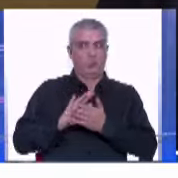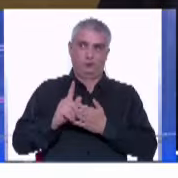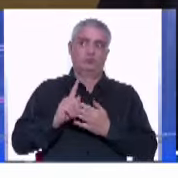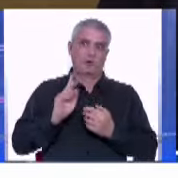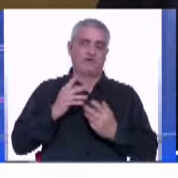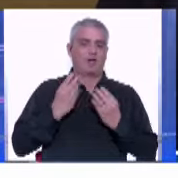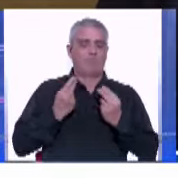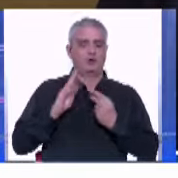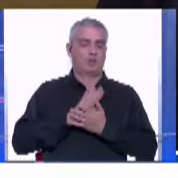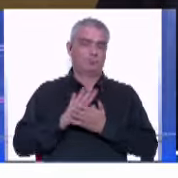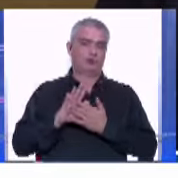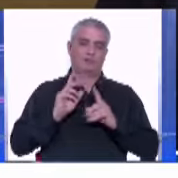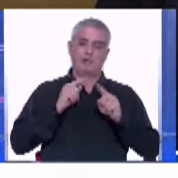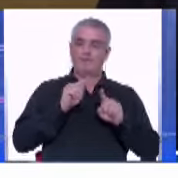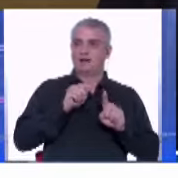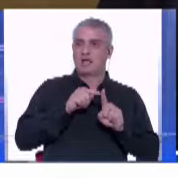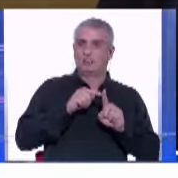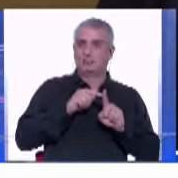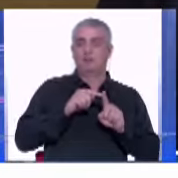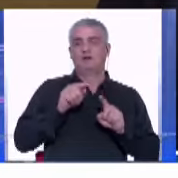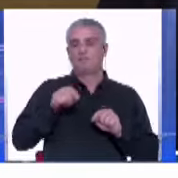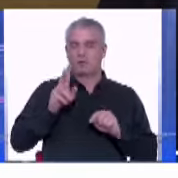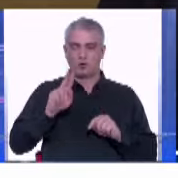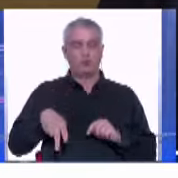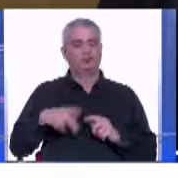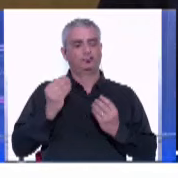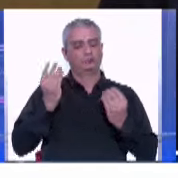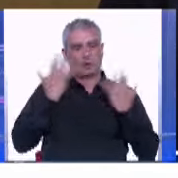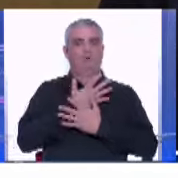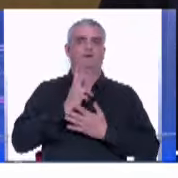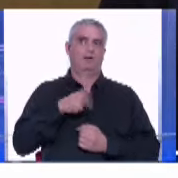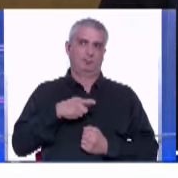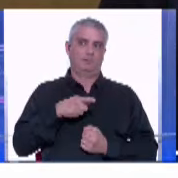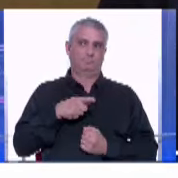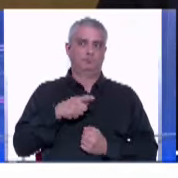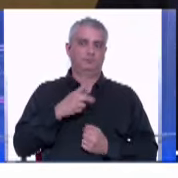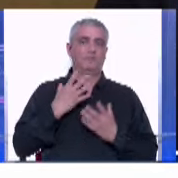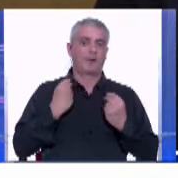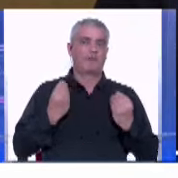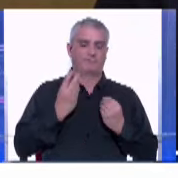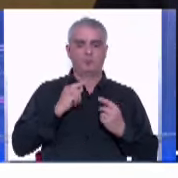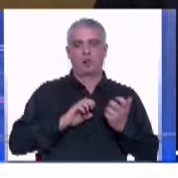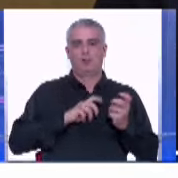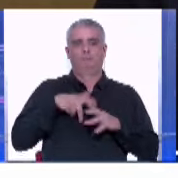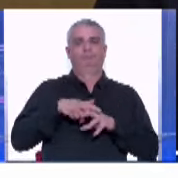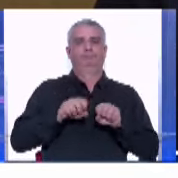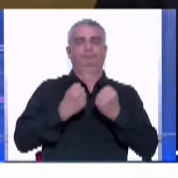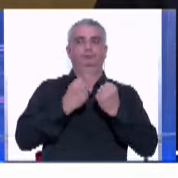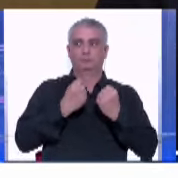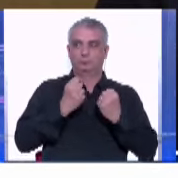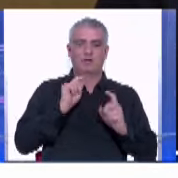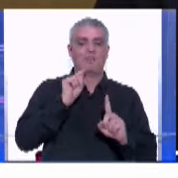זה הרבה יותר פשוט מהמקרה הזה. וכאן יש גם את אלמנט ההפתעה, הרבה דברים יכולים להשתבש בדרך אל